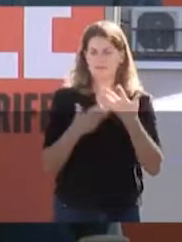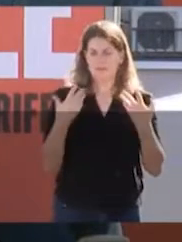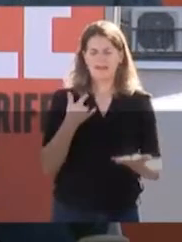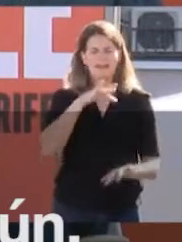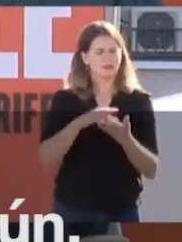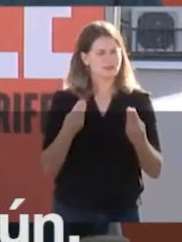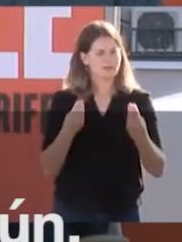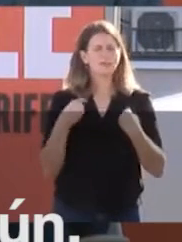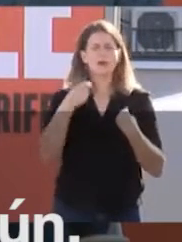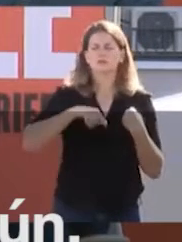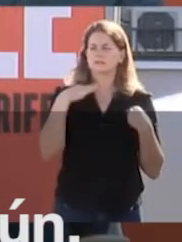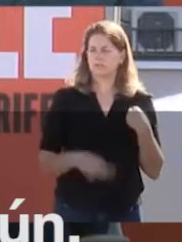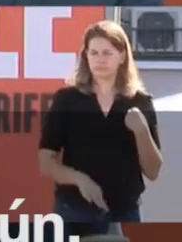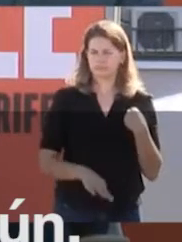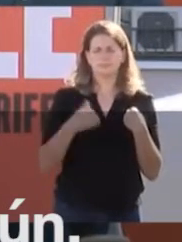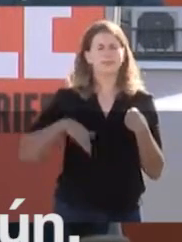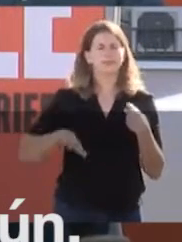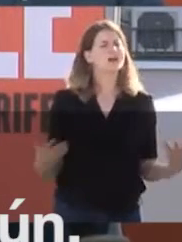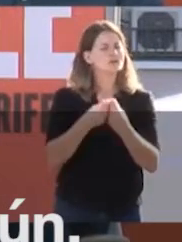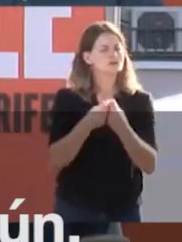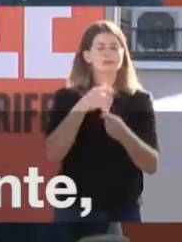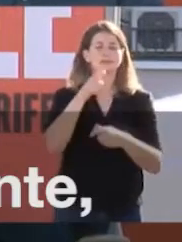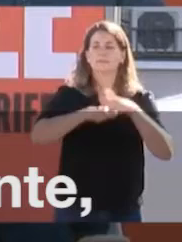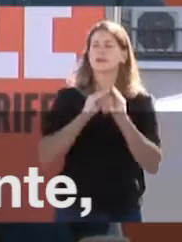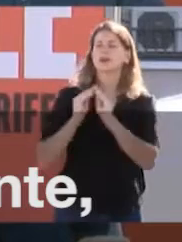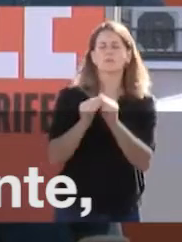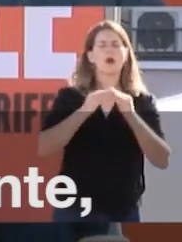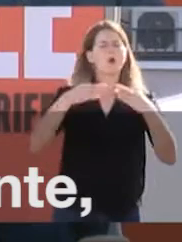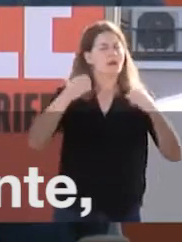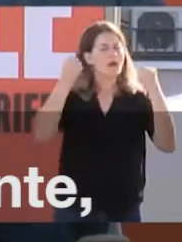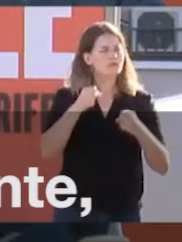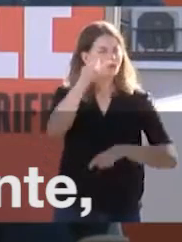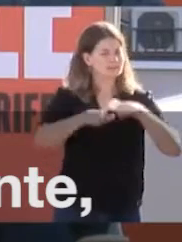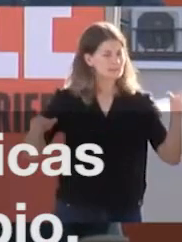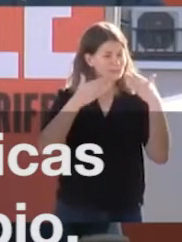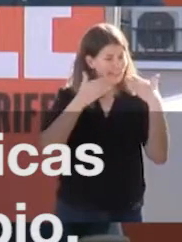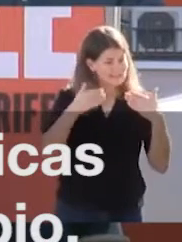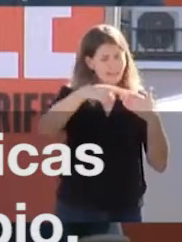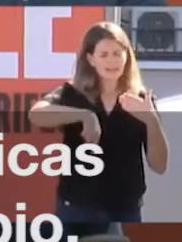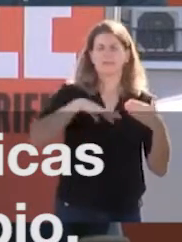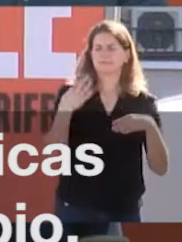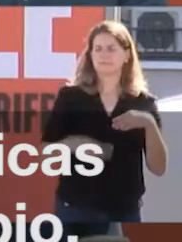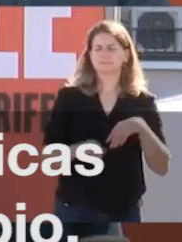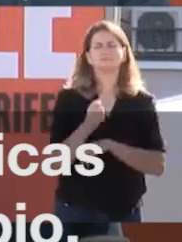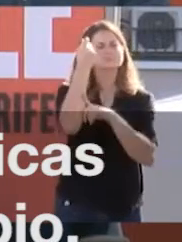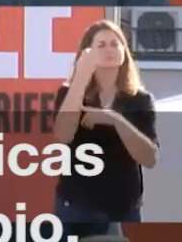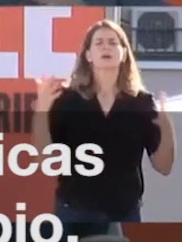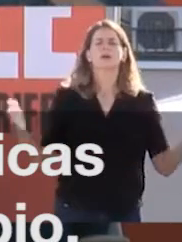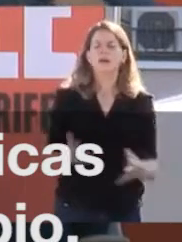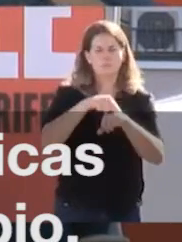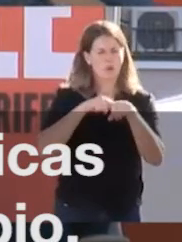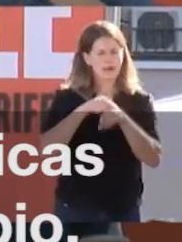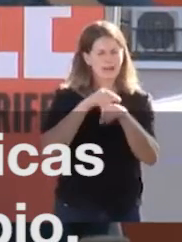viure, hem estat capaços, ajuntant-nos, la gent comuna, només amb la força de la gent, d'aconseguir impulsar